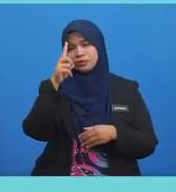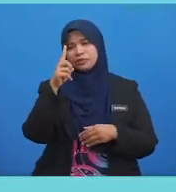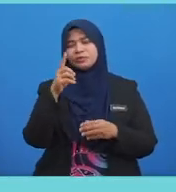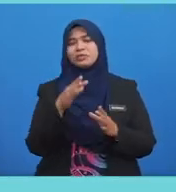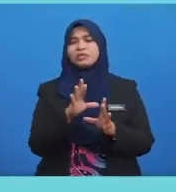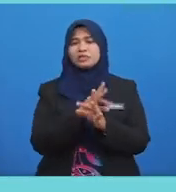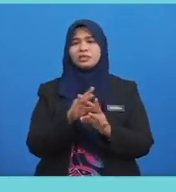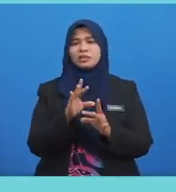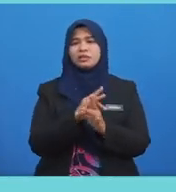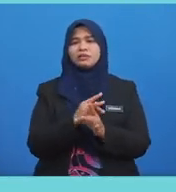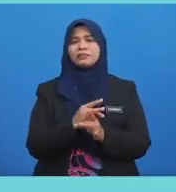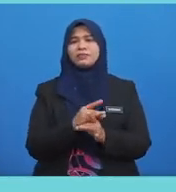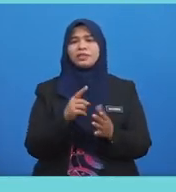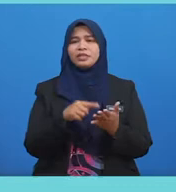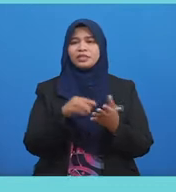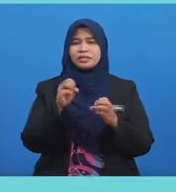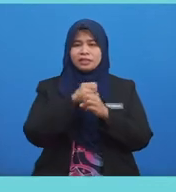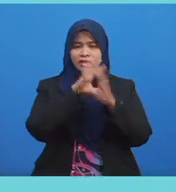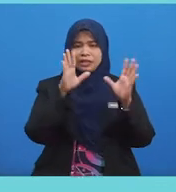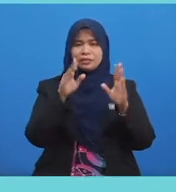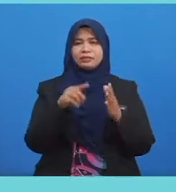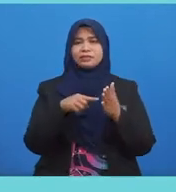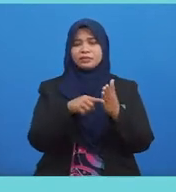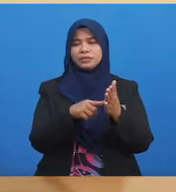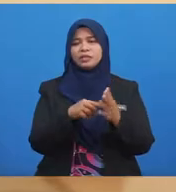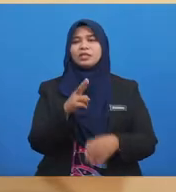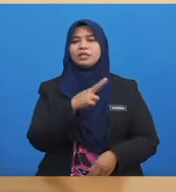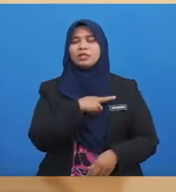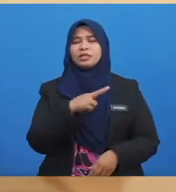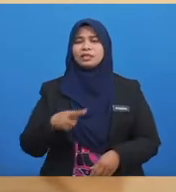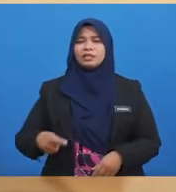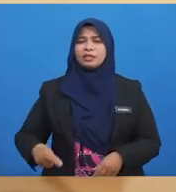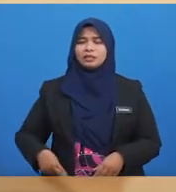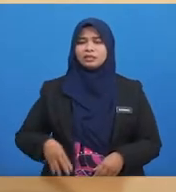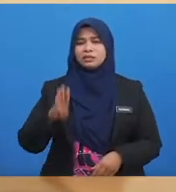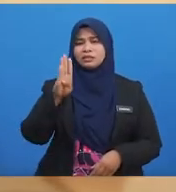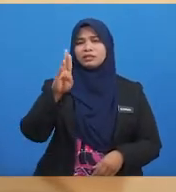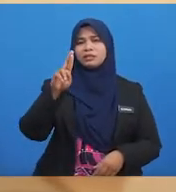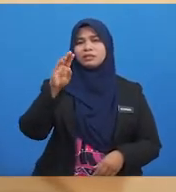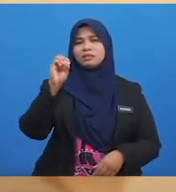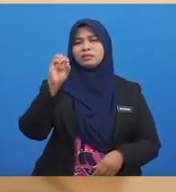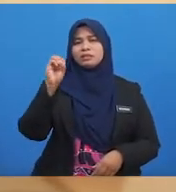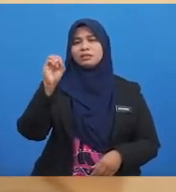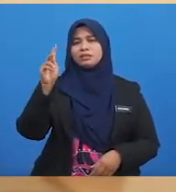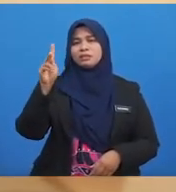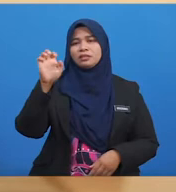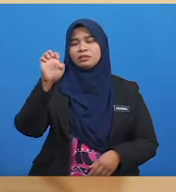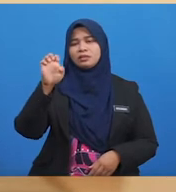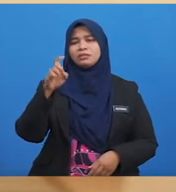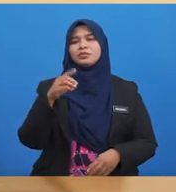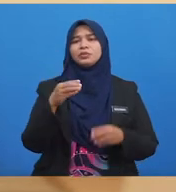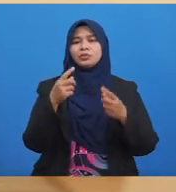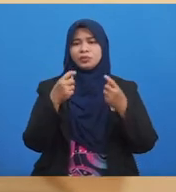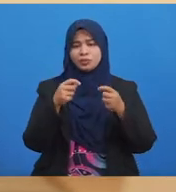yang pesat dan menstabilkan politik Sarawak. Ini jelas menunjukkan Raja Charles